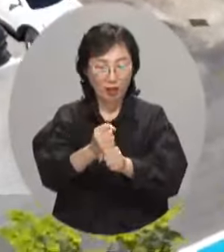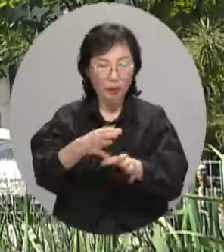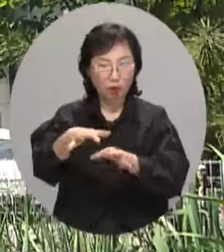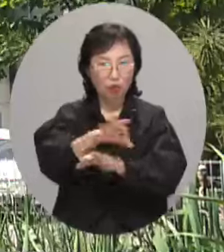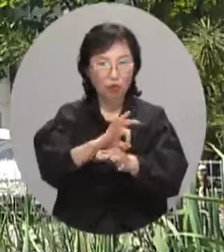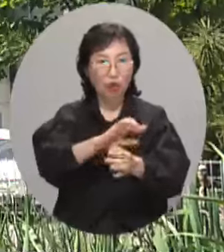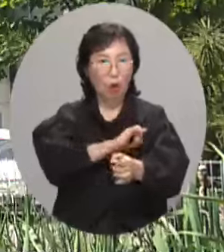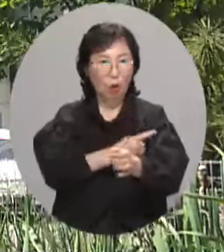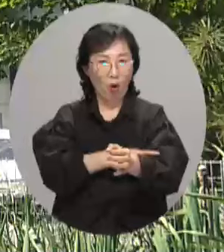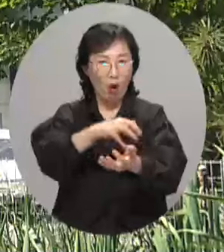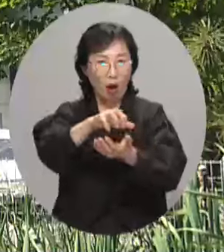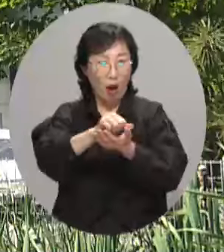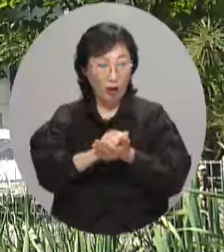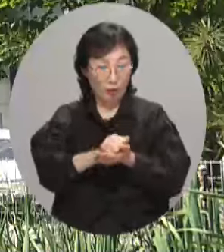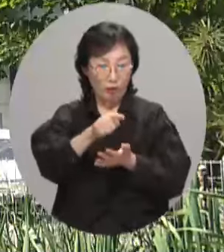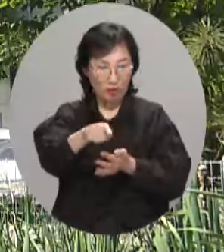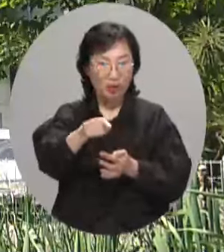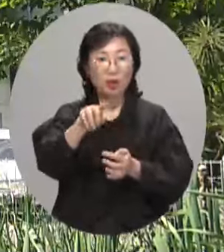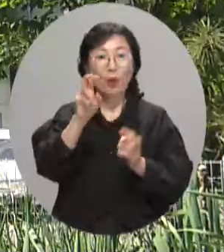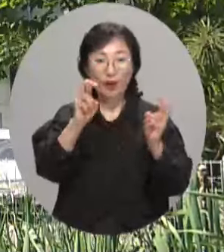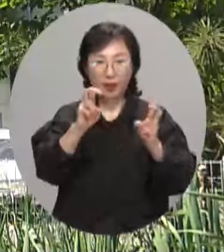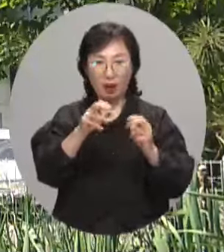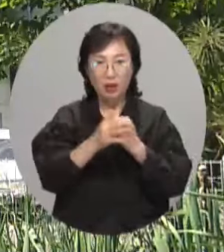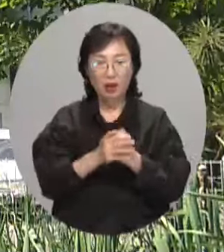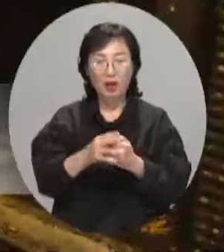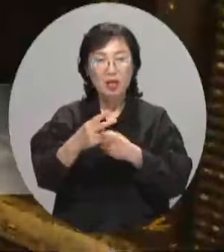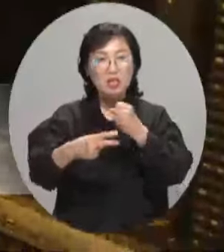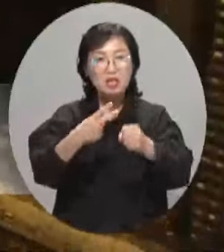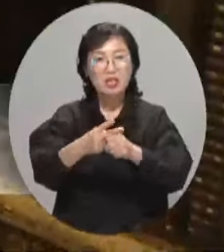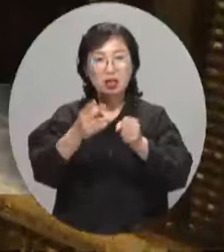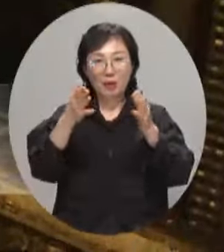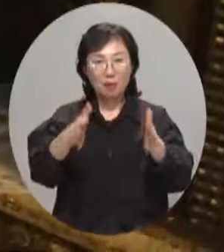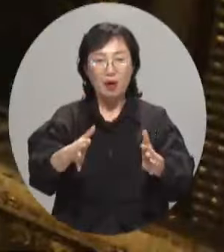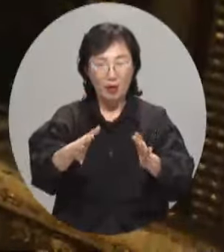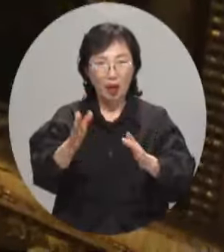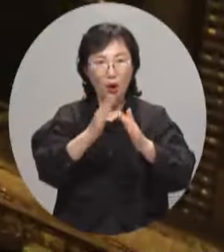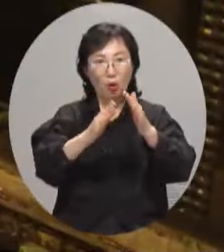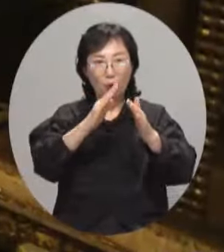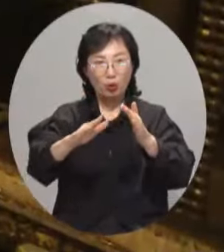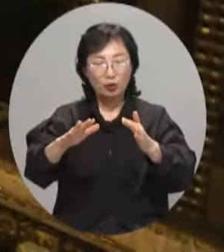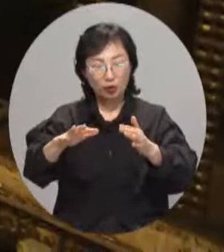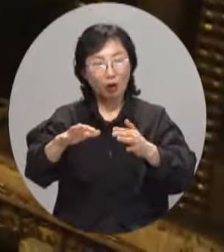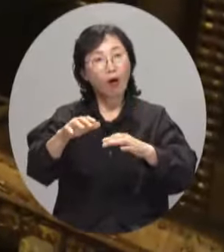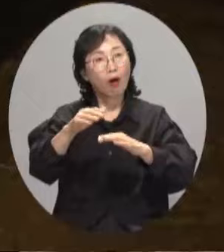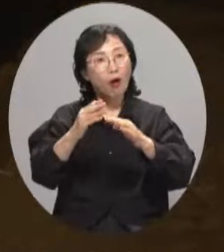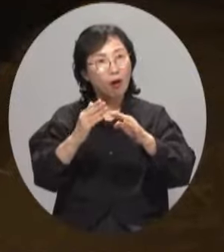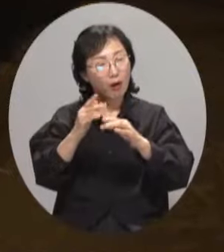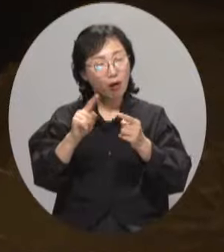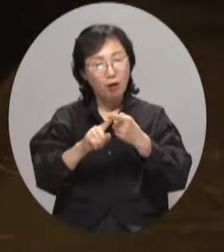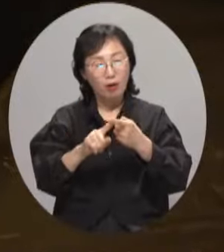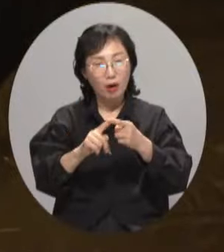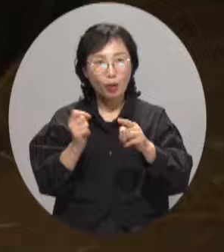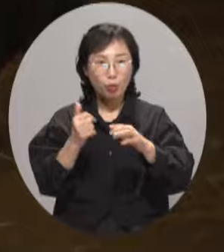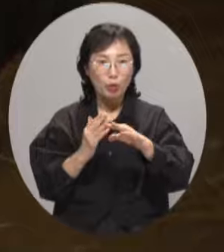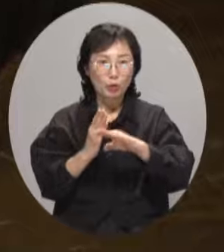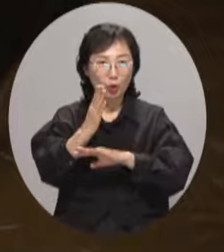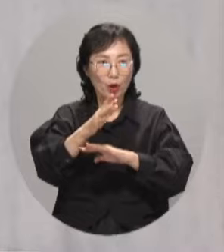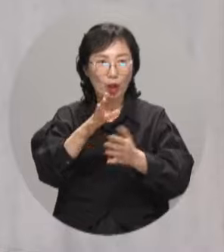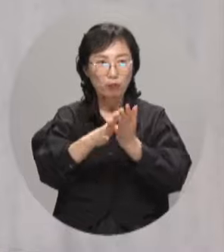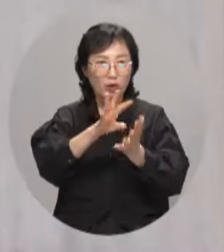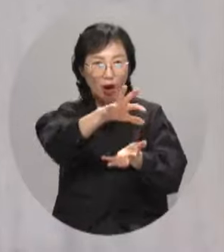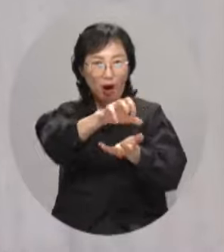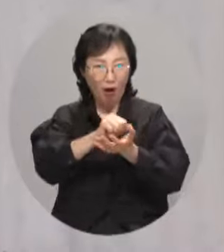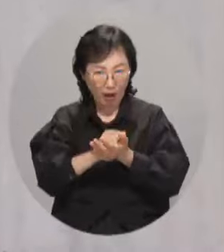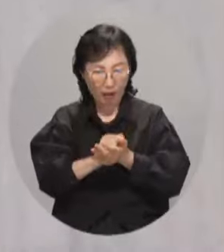제공받은 전주 리사이클링타운. 불과 2년 만에 공정 변경과 초과 은폐수 반입, 365일